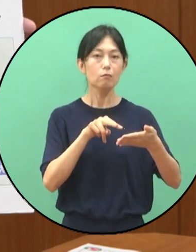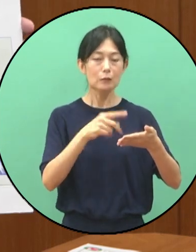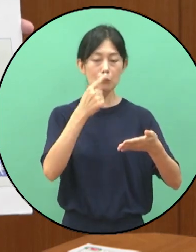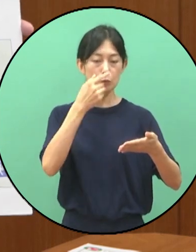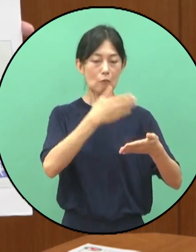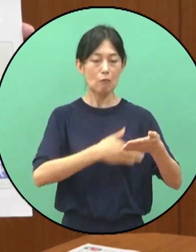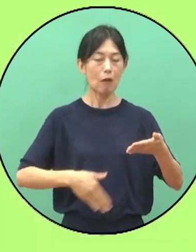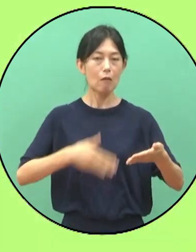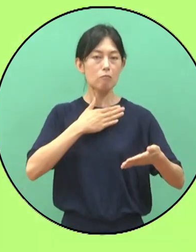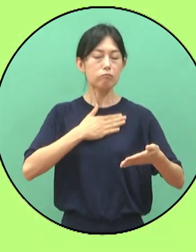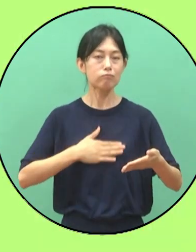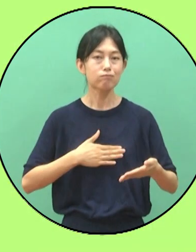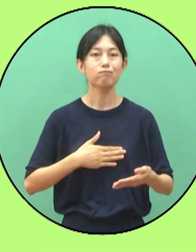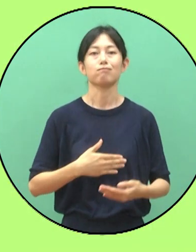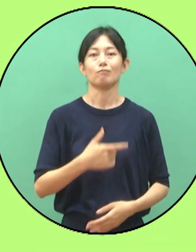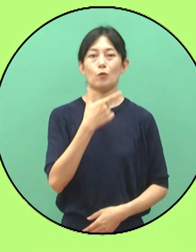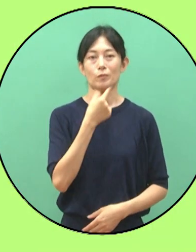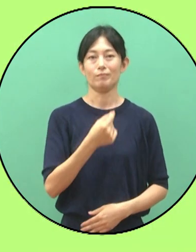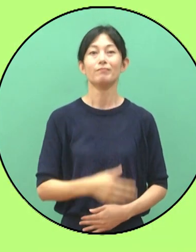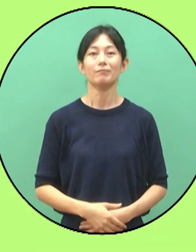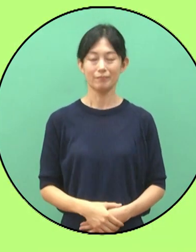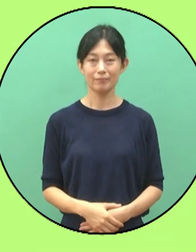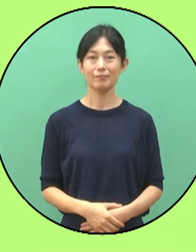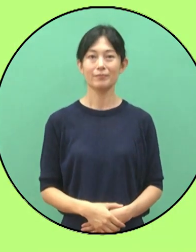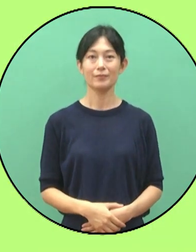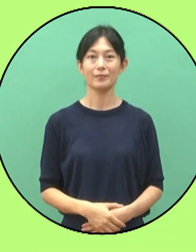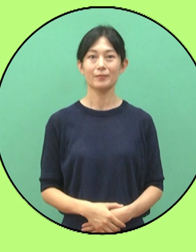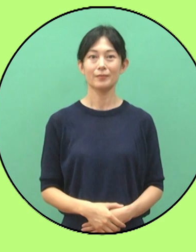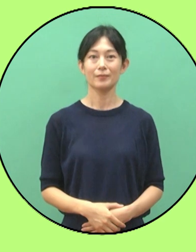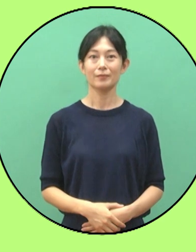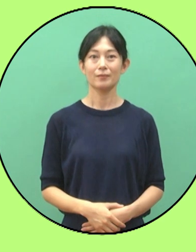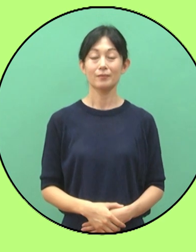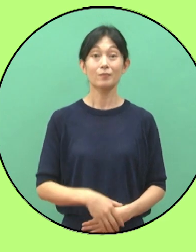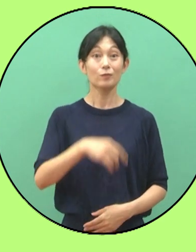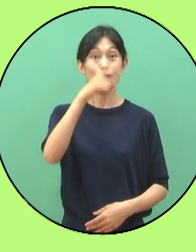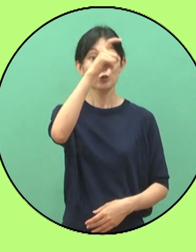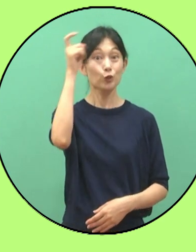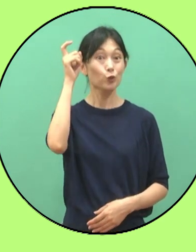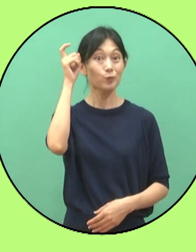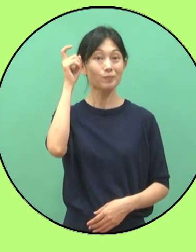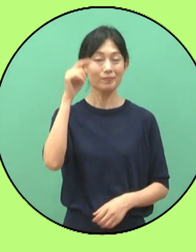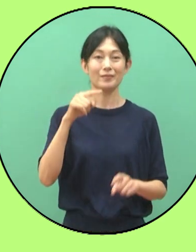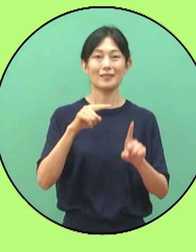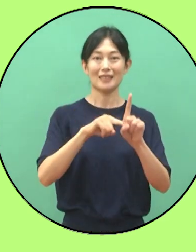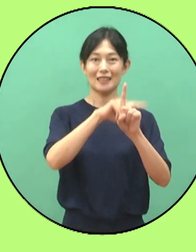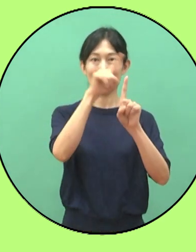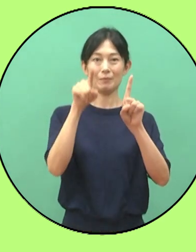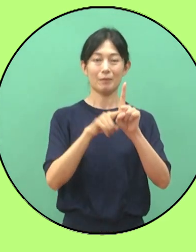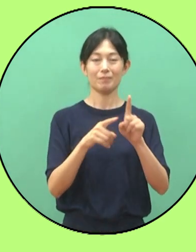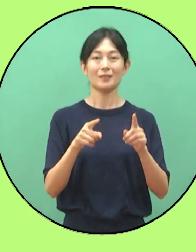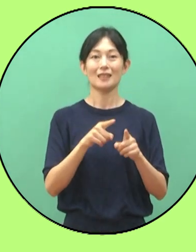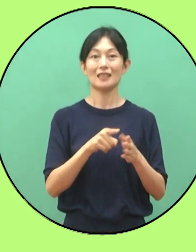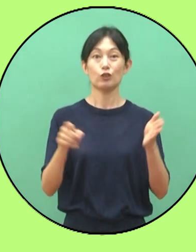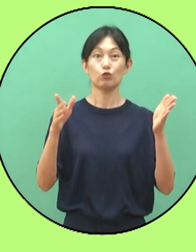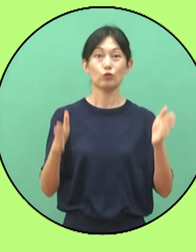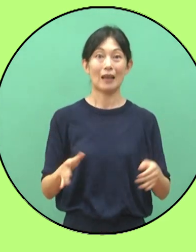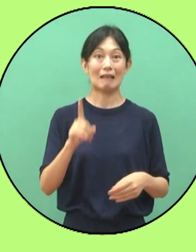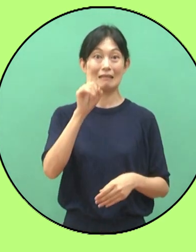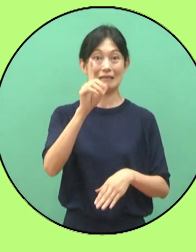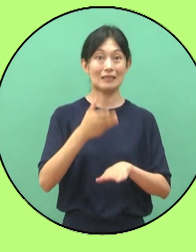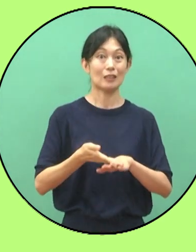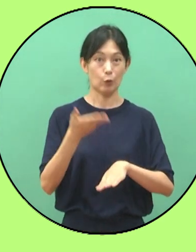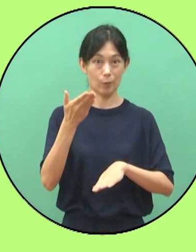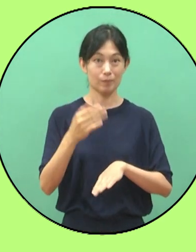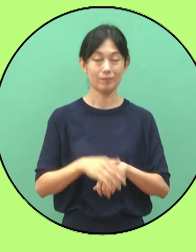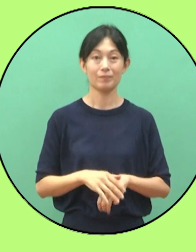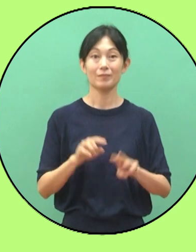を把握してもらおうと。 7つの健康行動クイズ、1番は週1回以上、3番